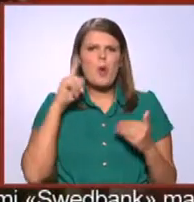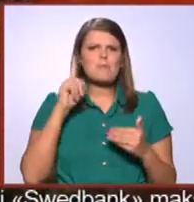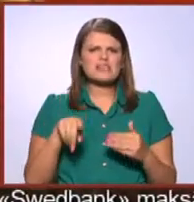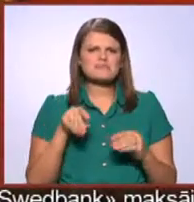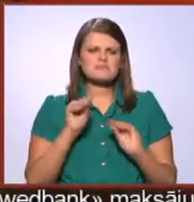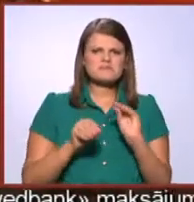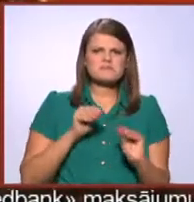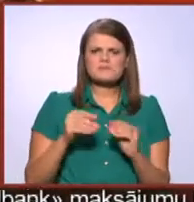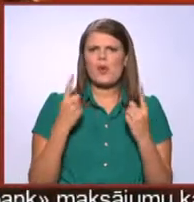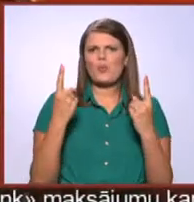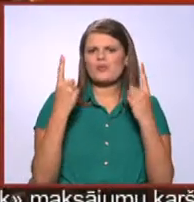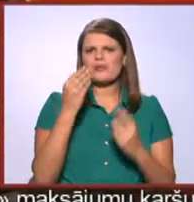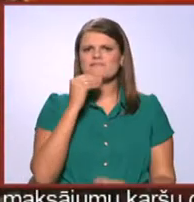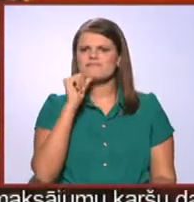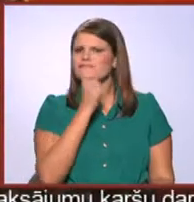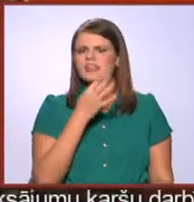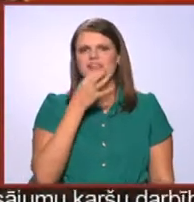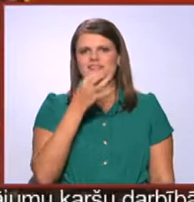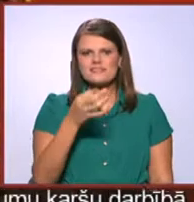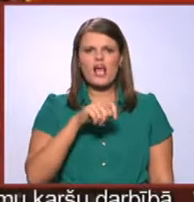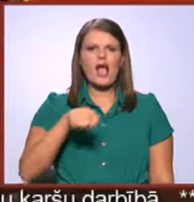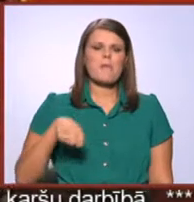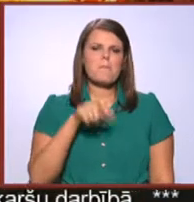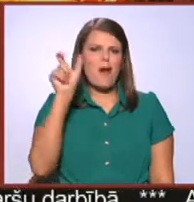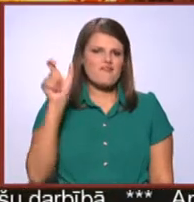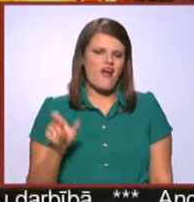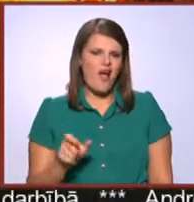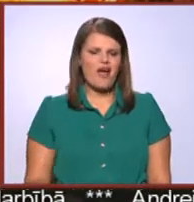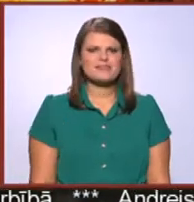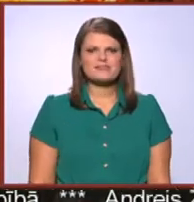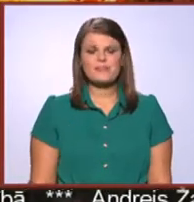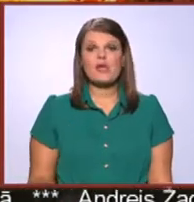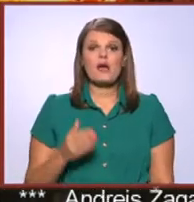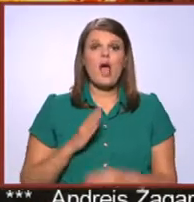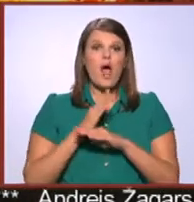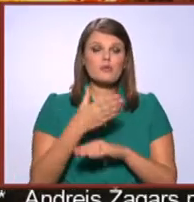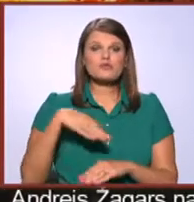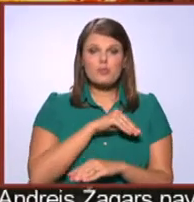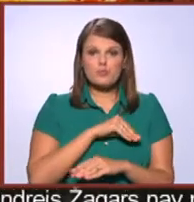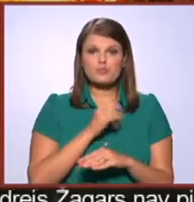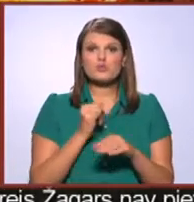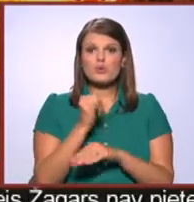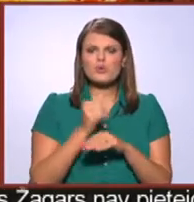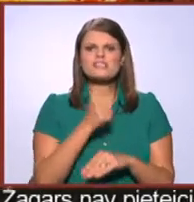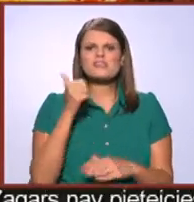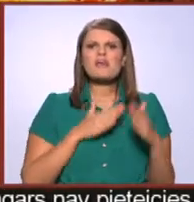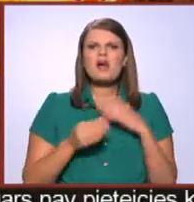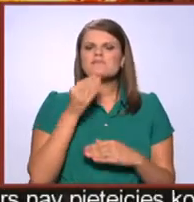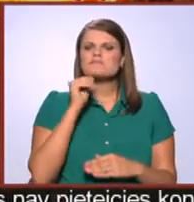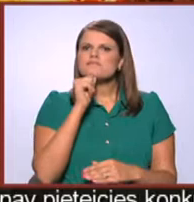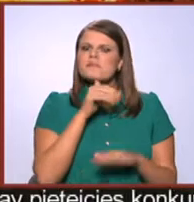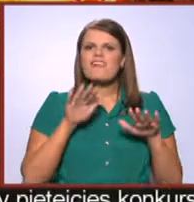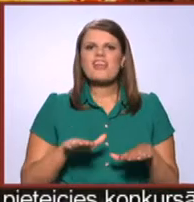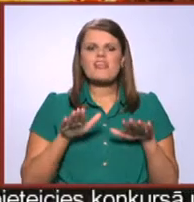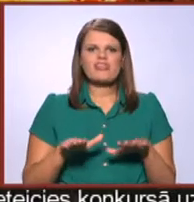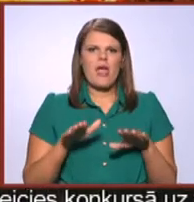ir unikāli. Saka šefa pavārs Māris Astičs. Atbraucot pie mums turisti, viņi vēlas vietējo produktu. Viņi